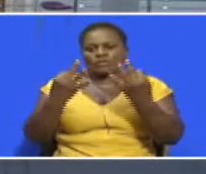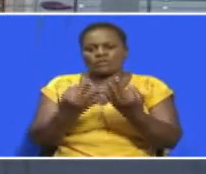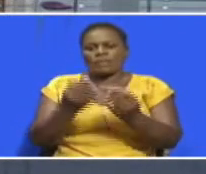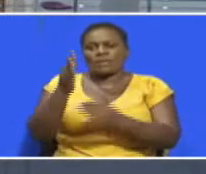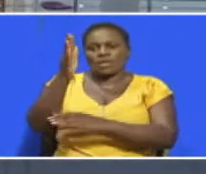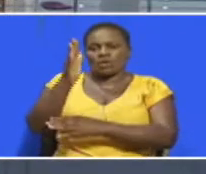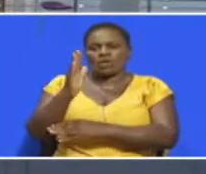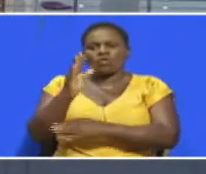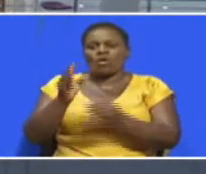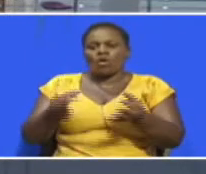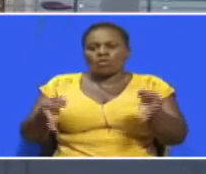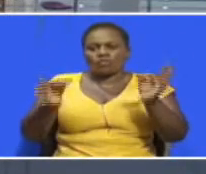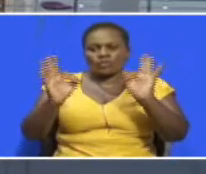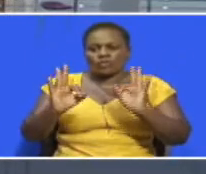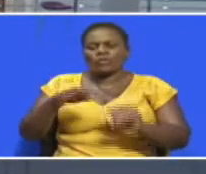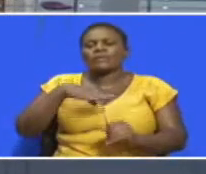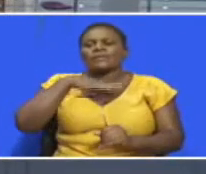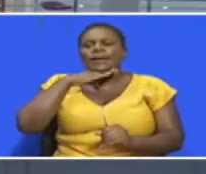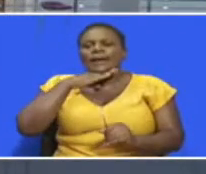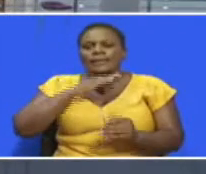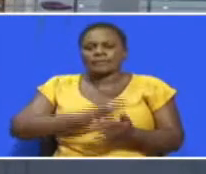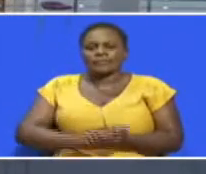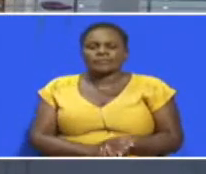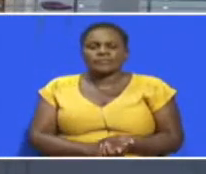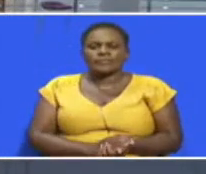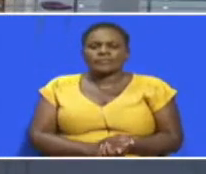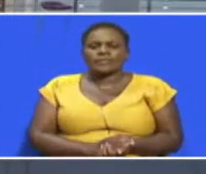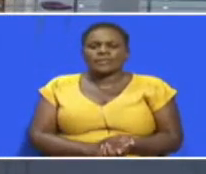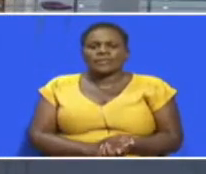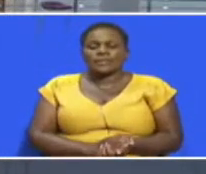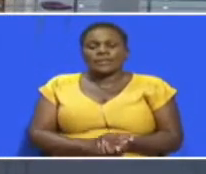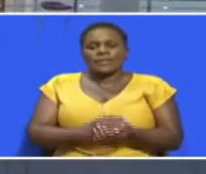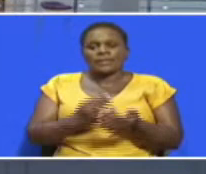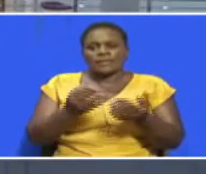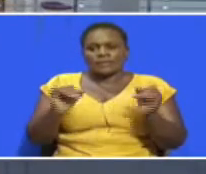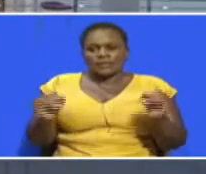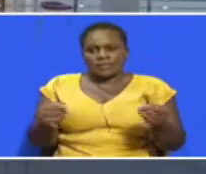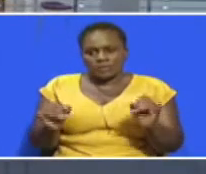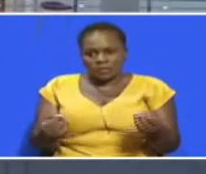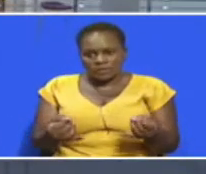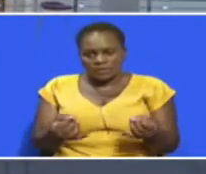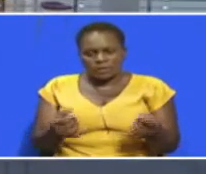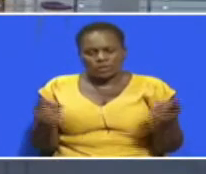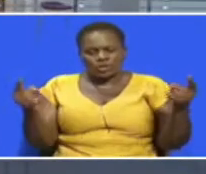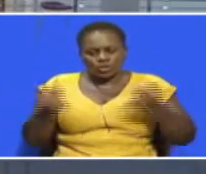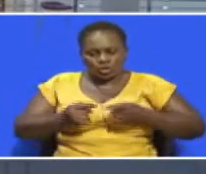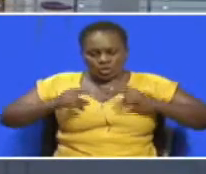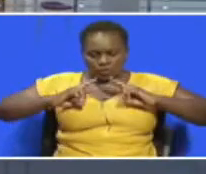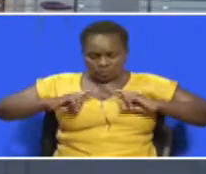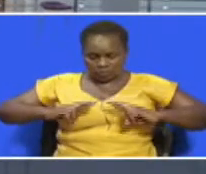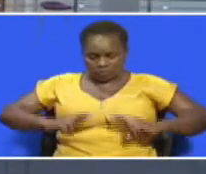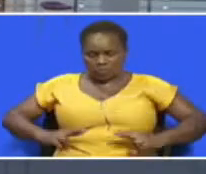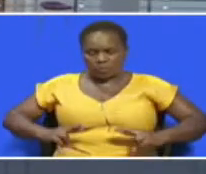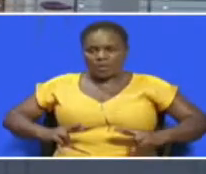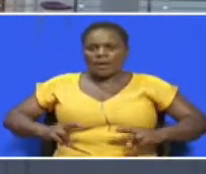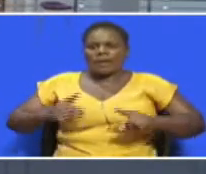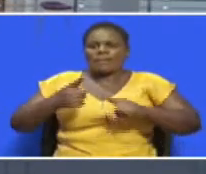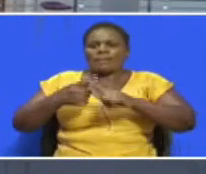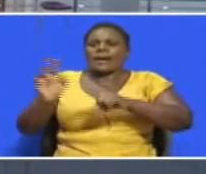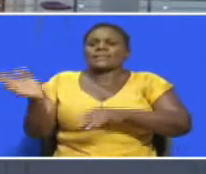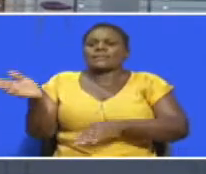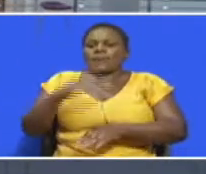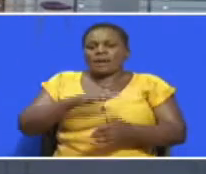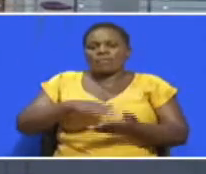za maafisa hao waliopoteza uhai wao. Bila shaka mtazamaji, taarifa zetu za Dira ya Wiki zinaelekea katika mapumziko mafupi, lakini